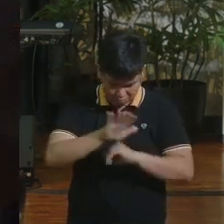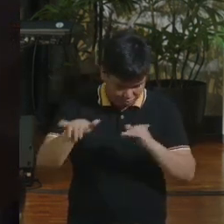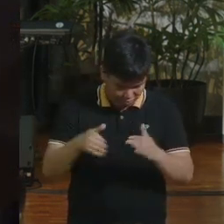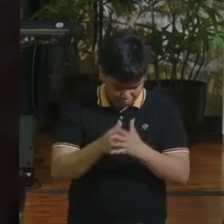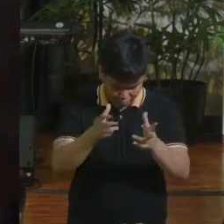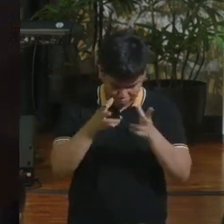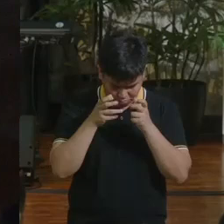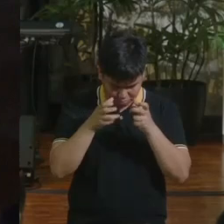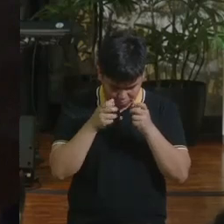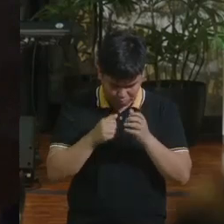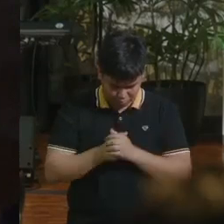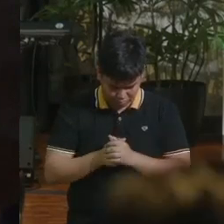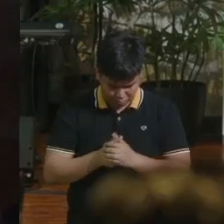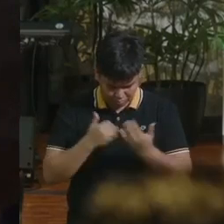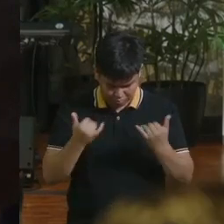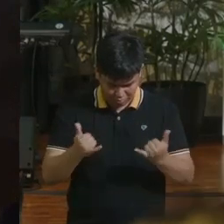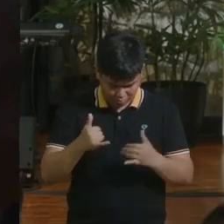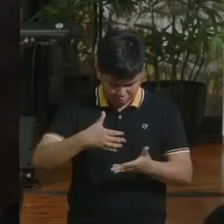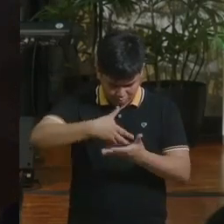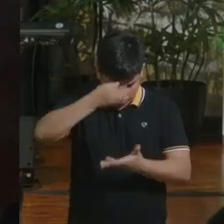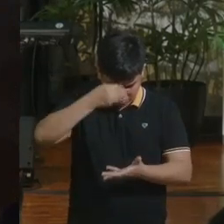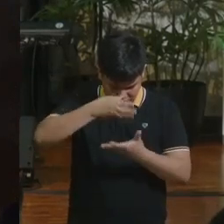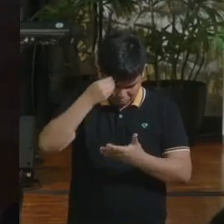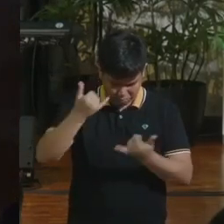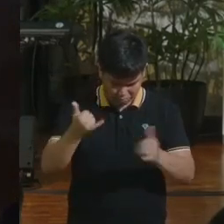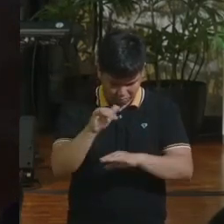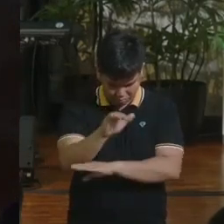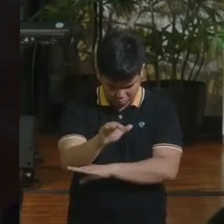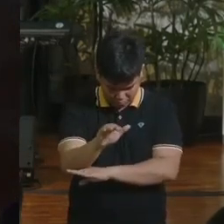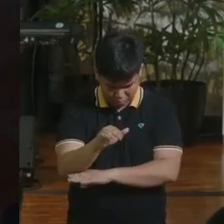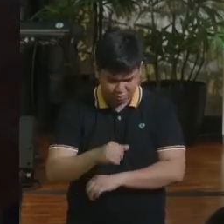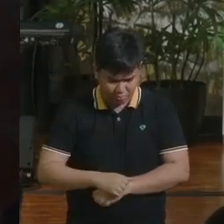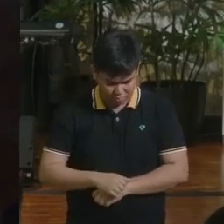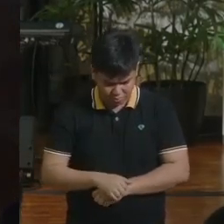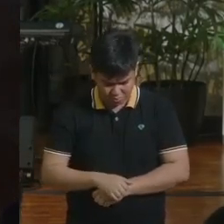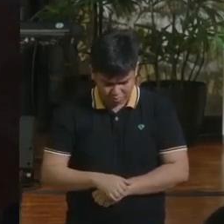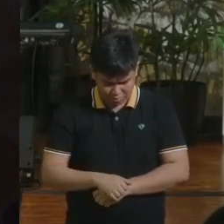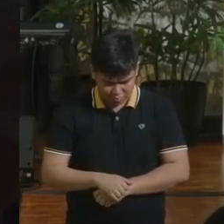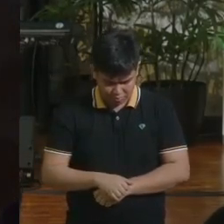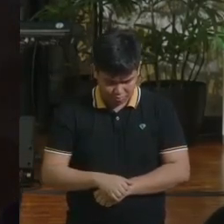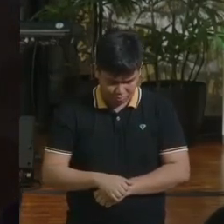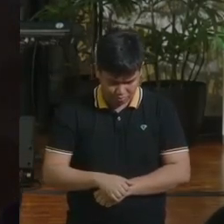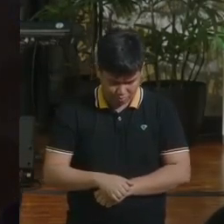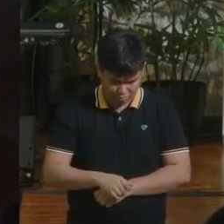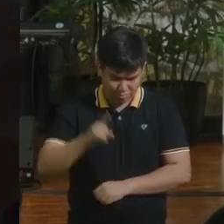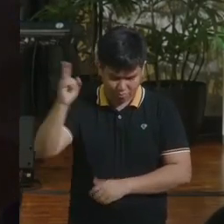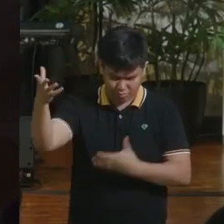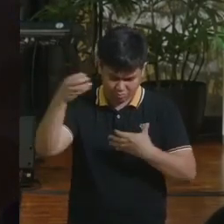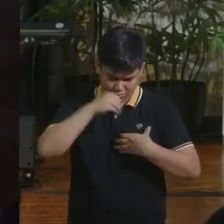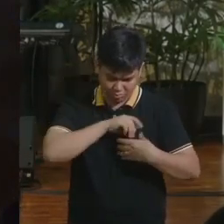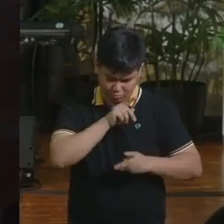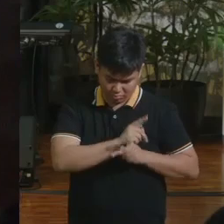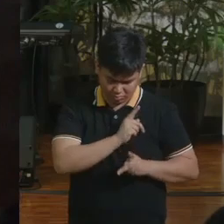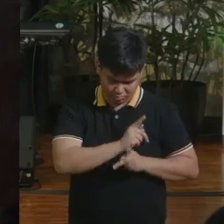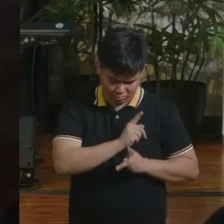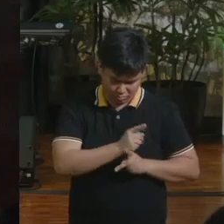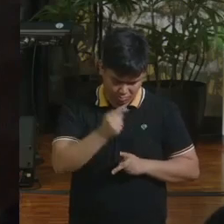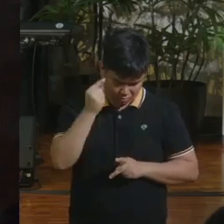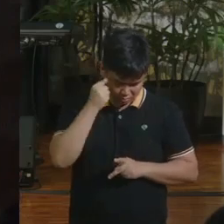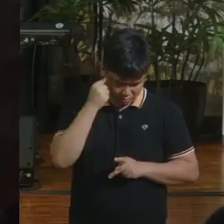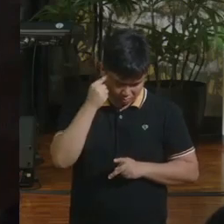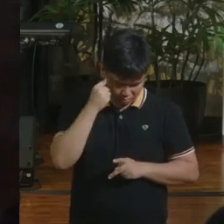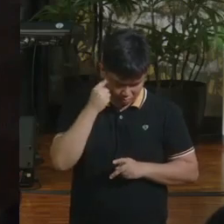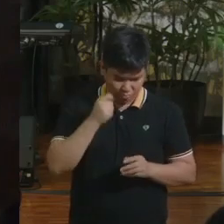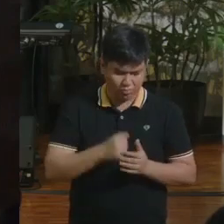narinig sa aming pag-aaral sa hapong ito ay tumimo sa aming puso't isipan.